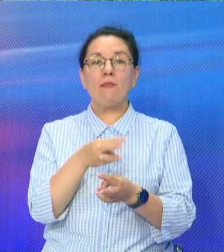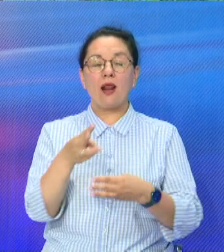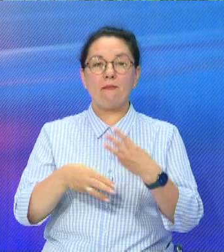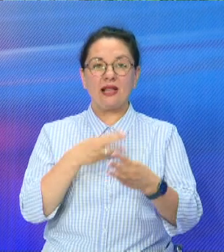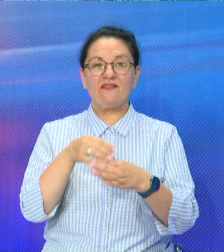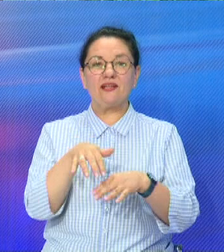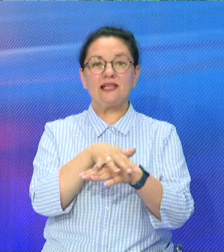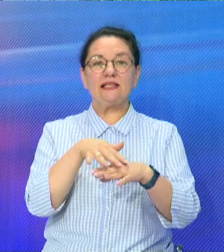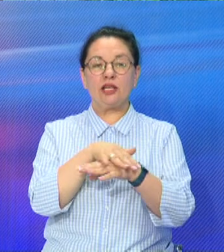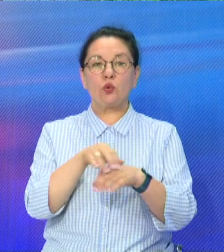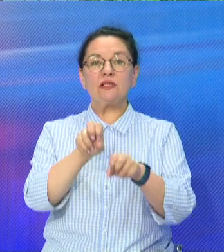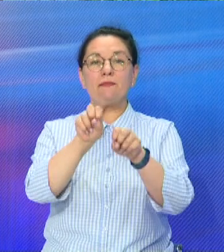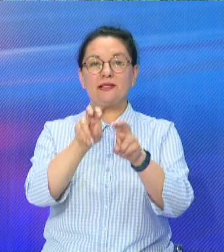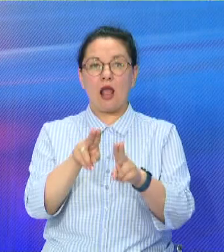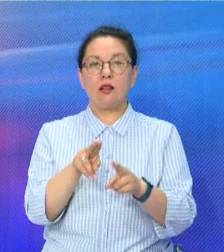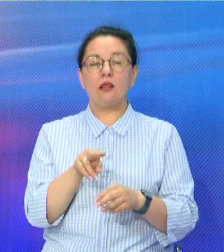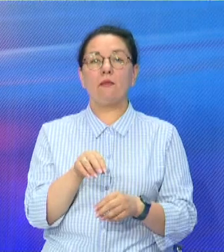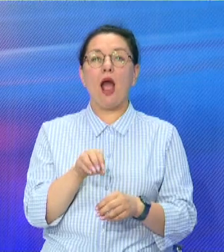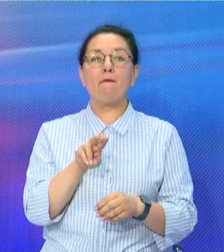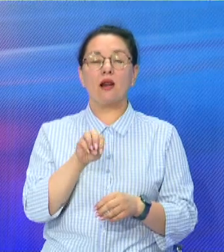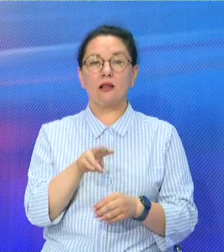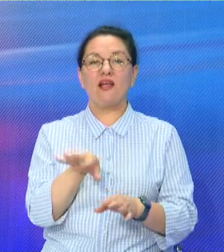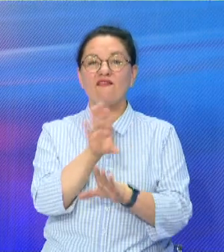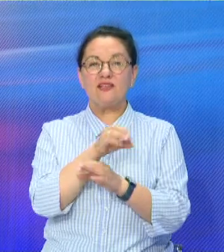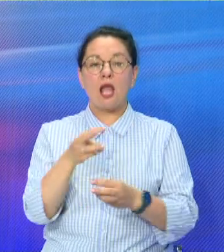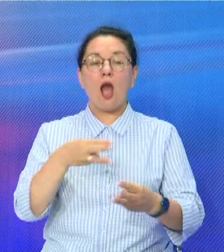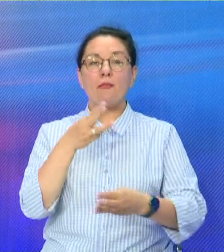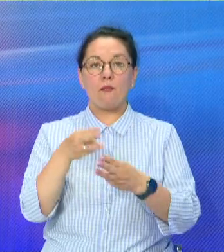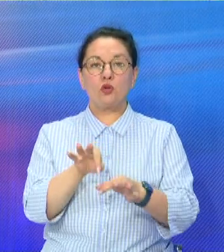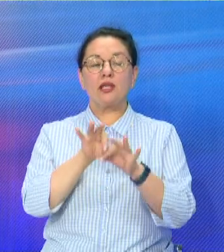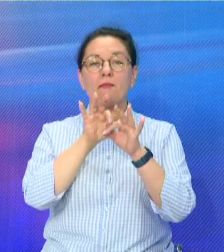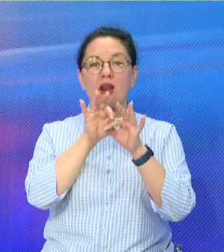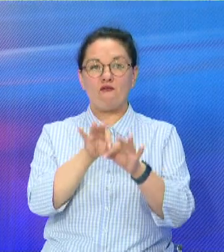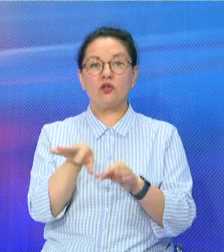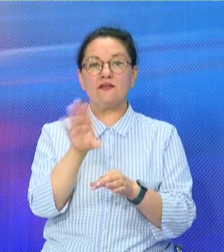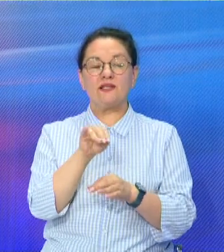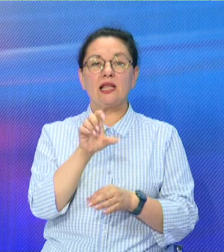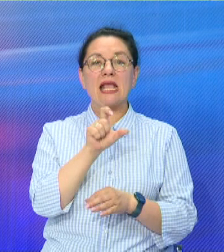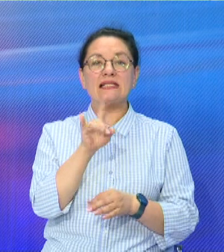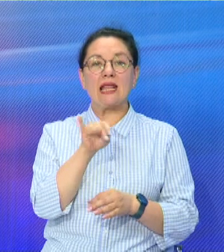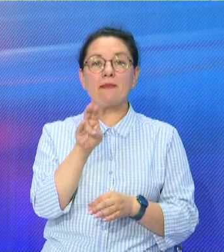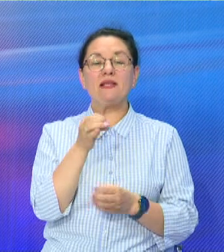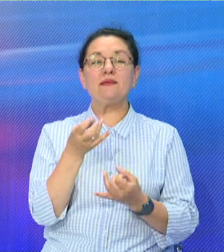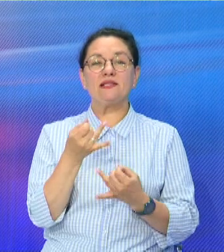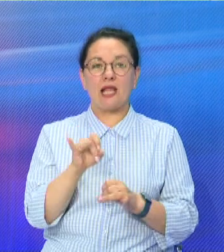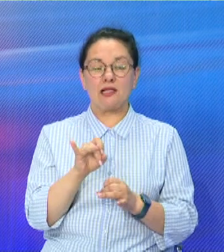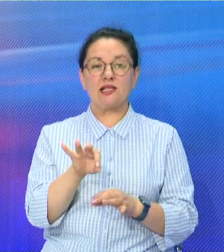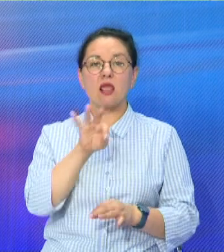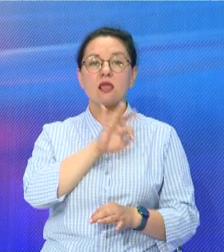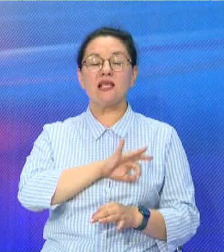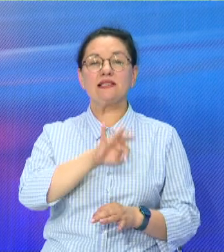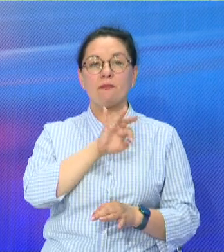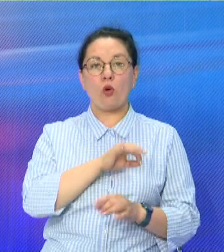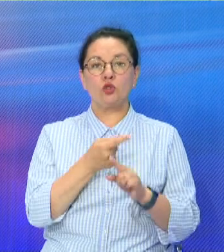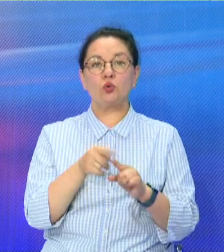специальным препаратом все обработки проводятся специалистами зонального центра гигиены и эпидемиологии используются